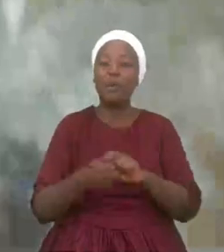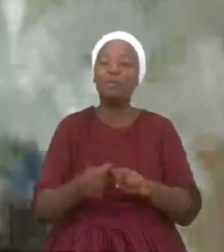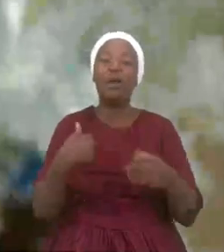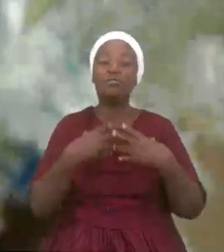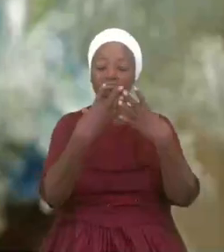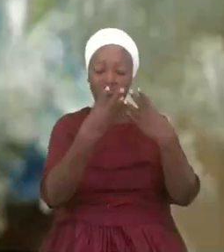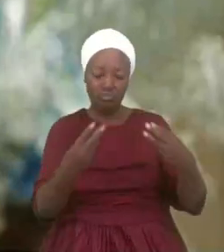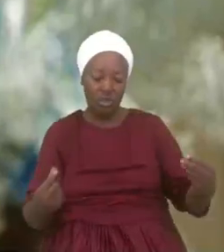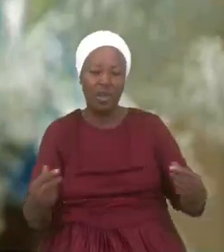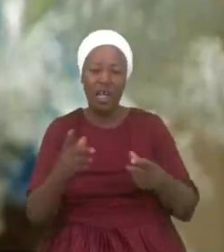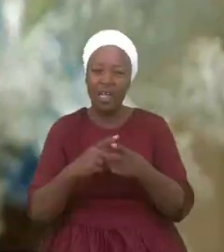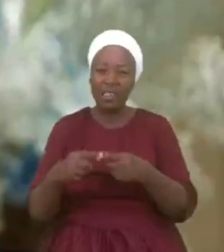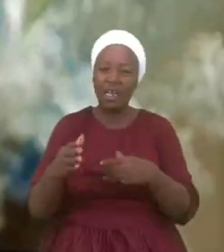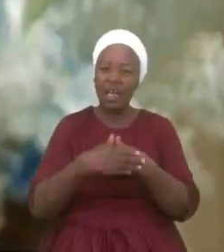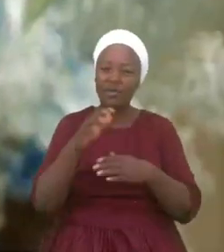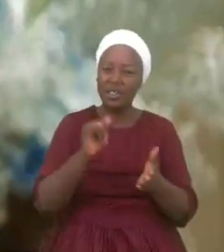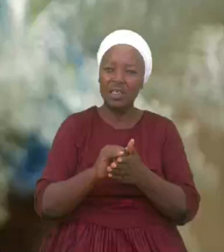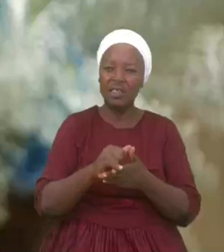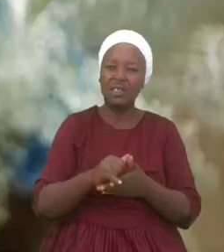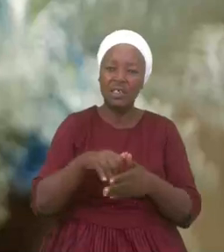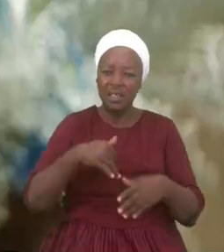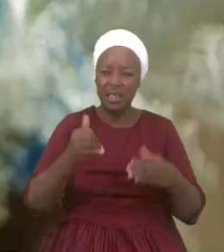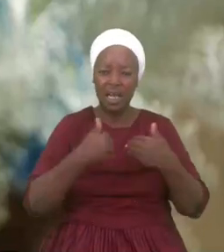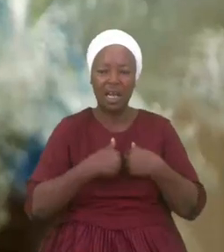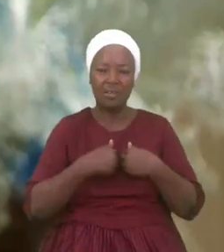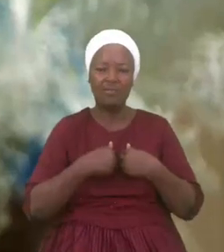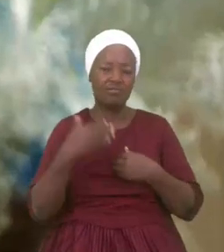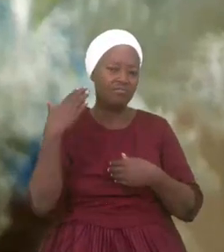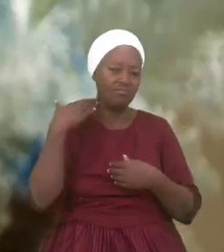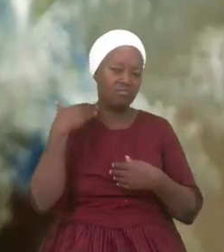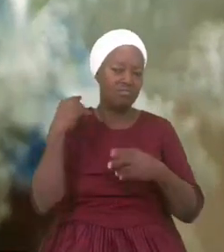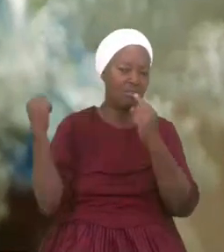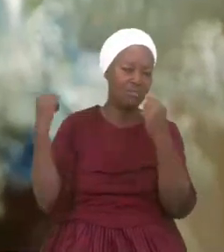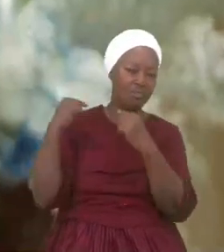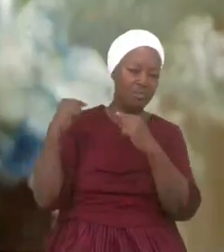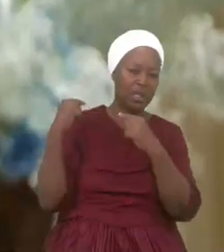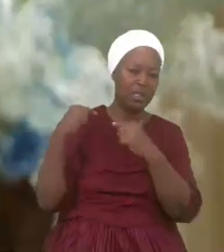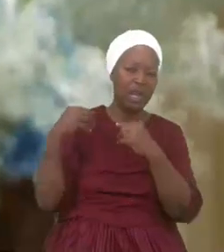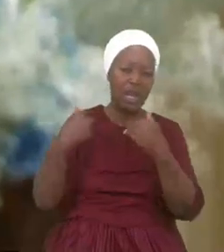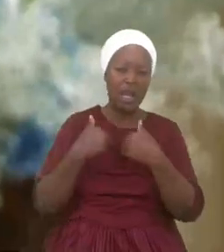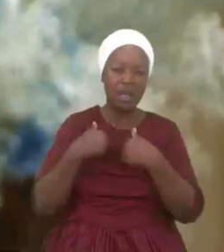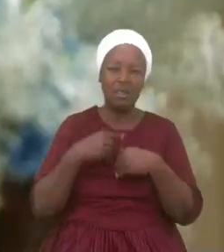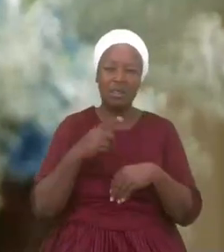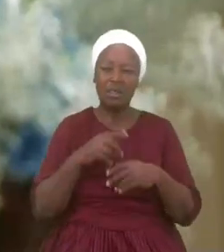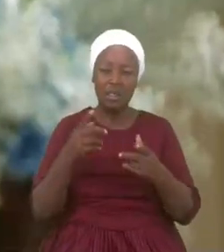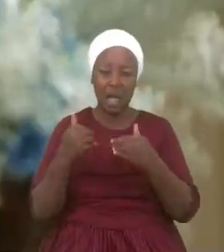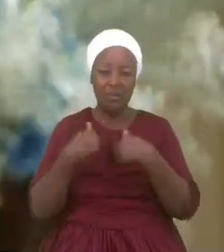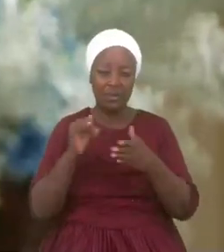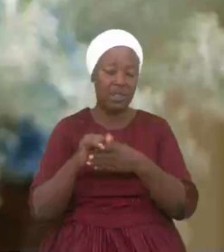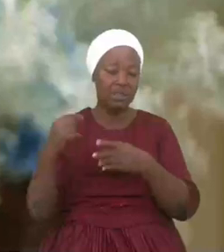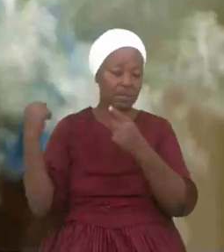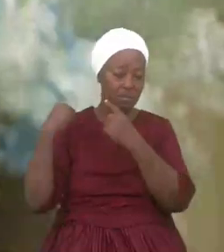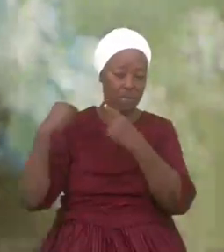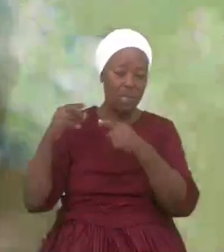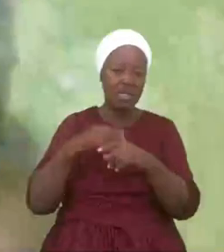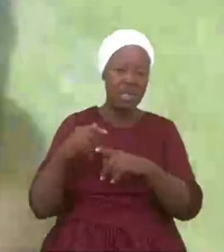pour pour l'analyse on m'a dit que le calcul rénale n'est plus après cela j'avais